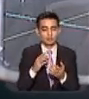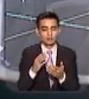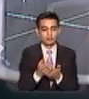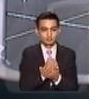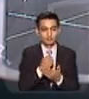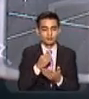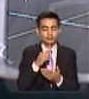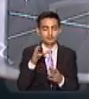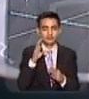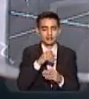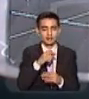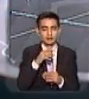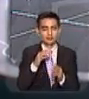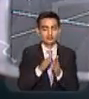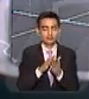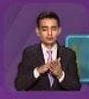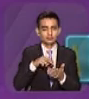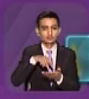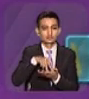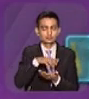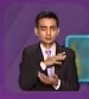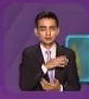жюри аплодировать им стоя.